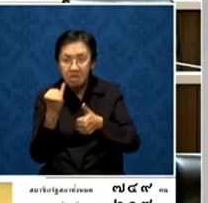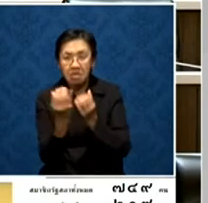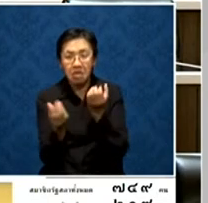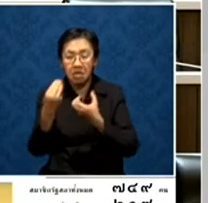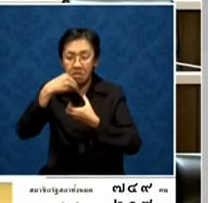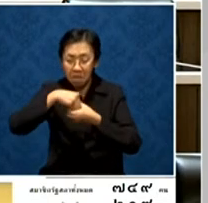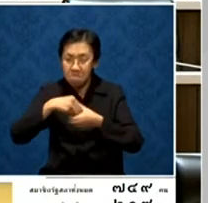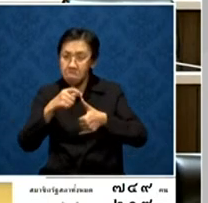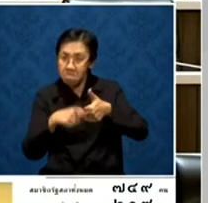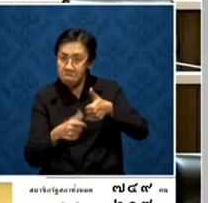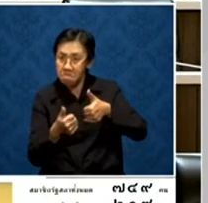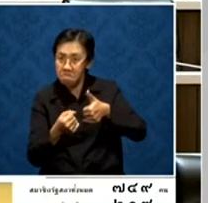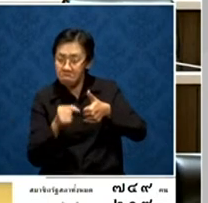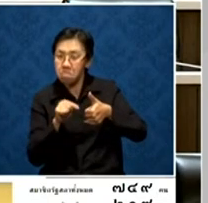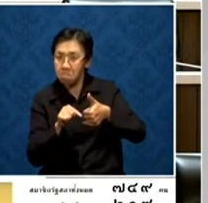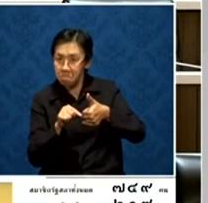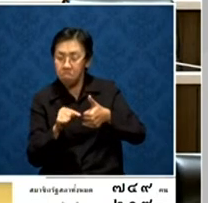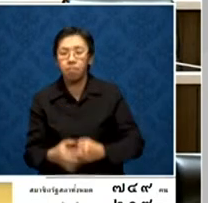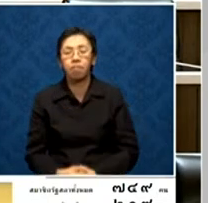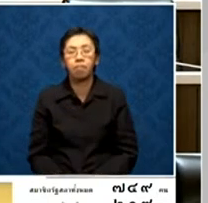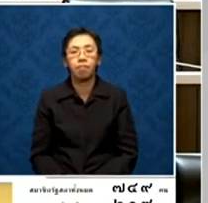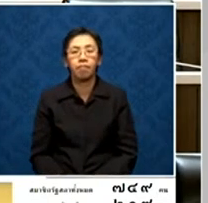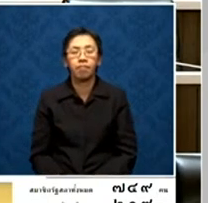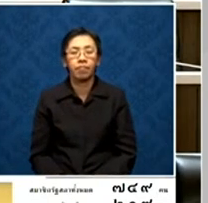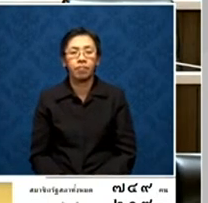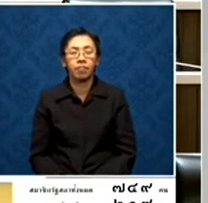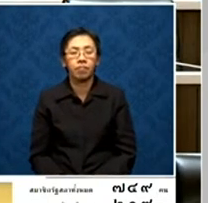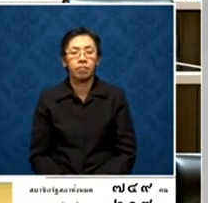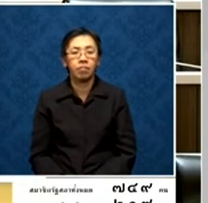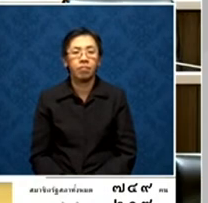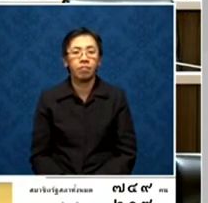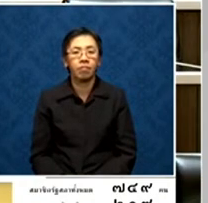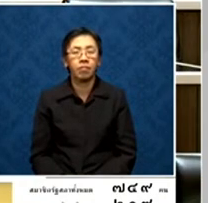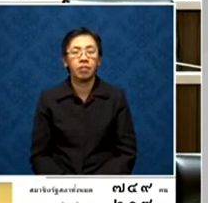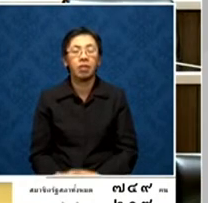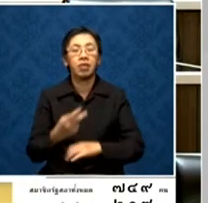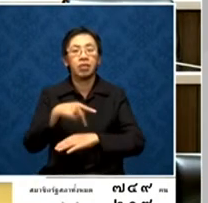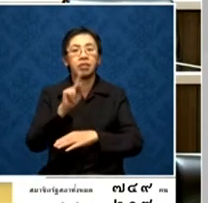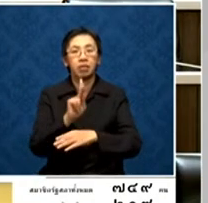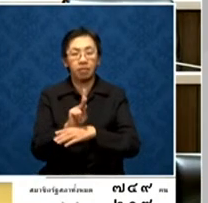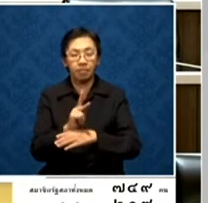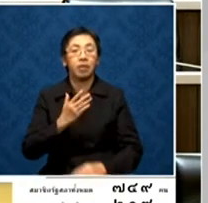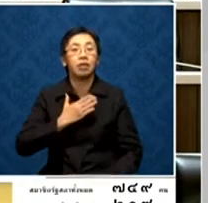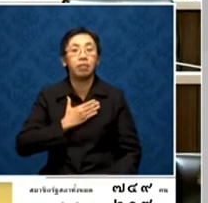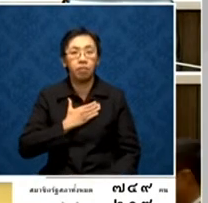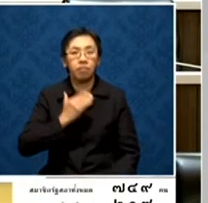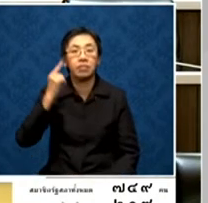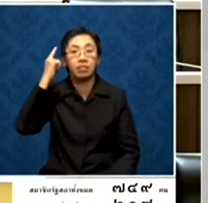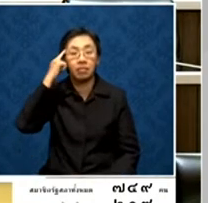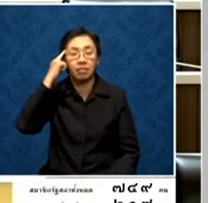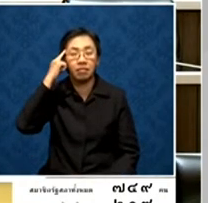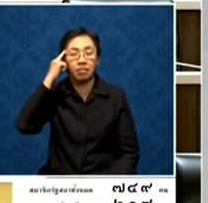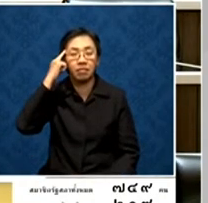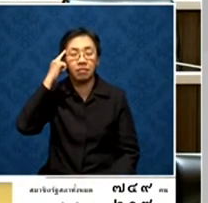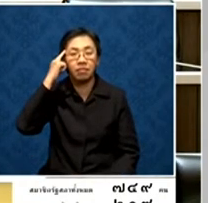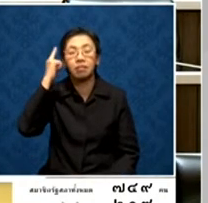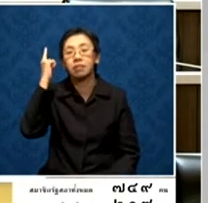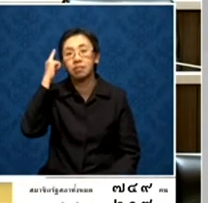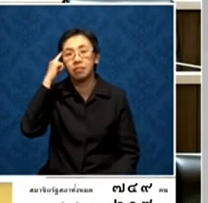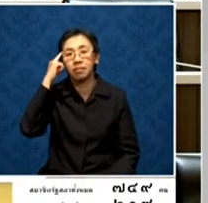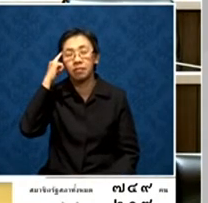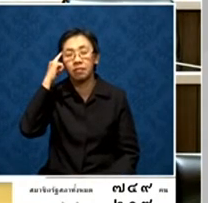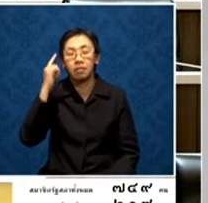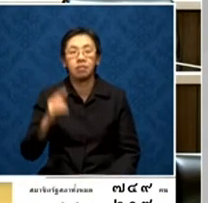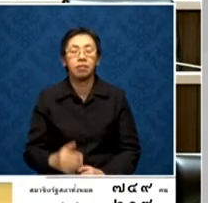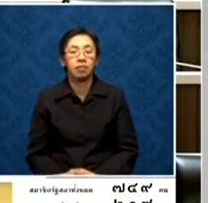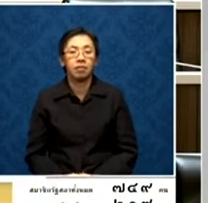พอสมควรครับประมาณเกือบ400คนแต่ก็ถือว่ายังน้อยครับเมื่อเทียบกับทั้งสภาที่มีถึง700คนนะครับผมเลยเดาว่าสว.หลายท่าน